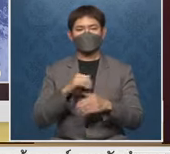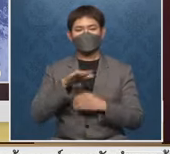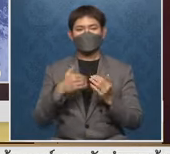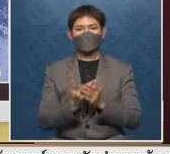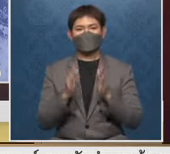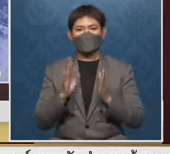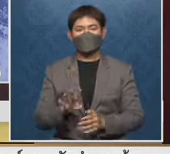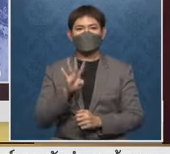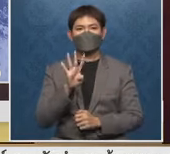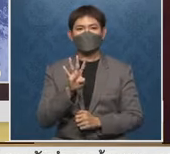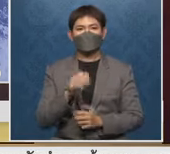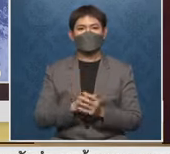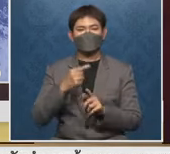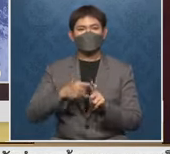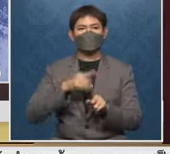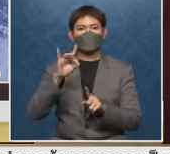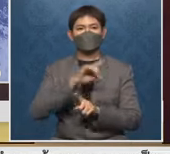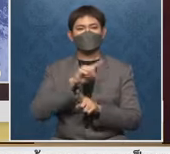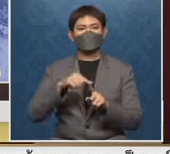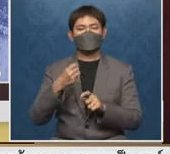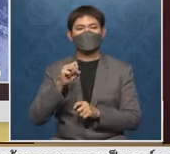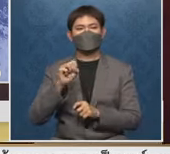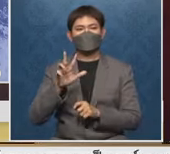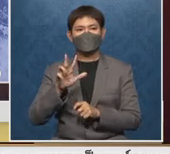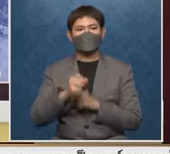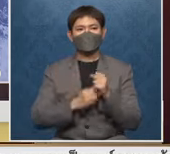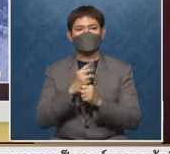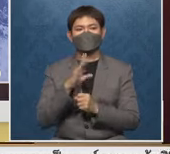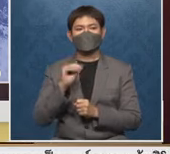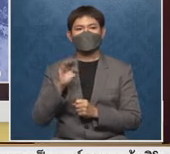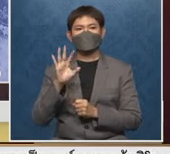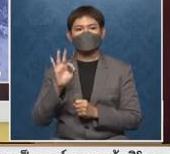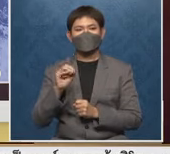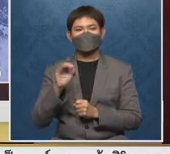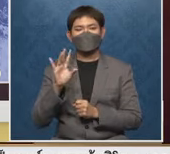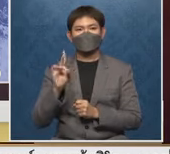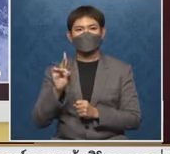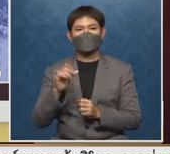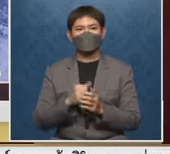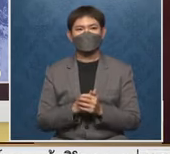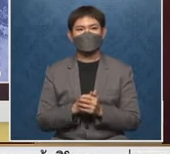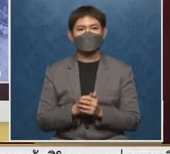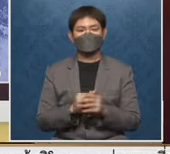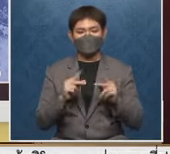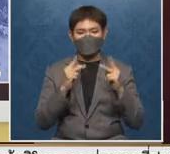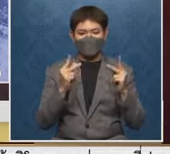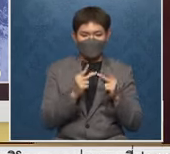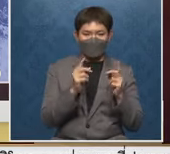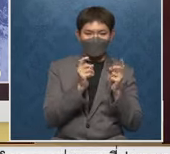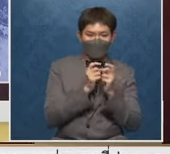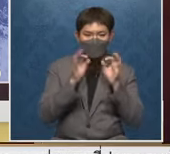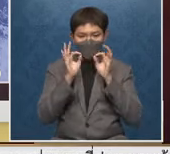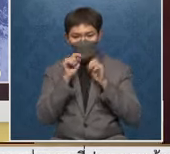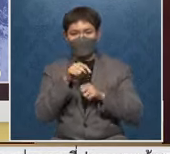นเมื่อ13สิงหาคม2497ที่เกาะหนูเกาะแมวจังหวัดสงขลามี